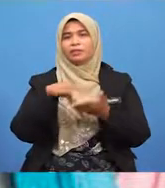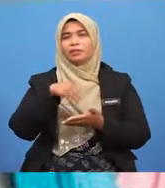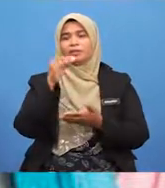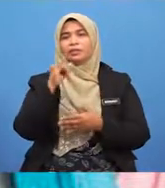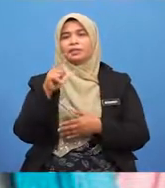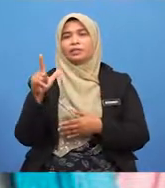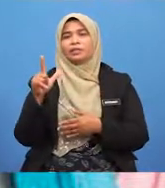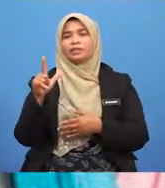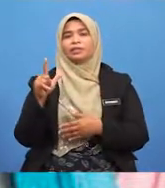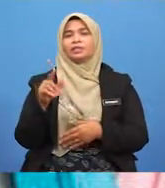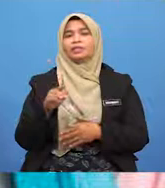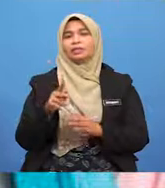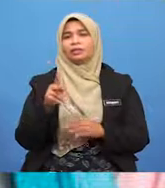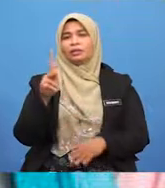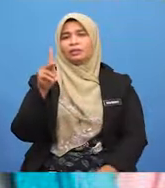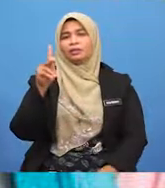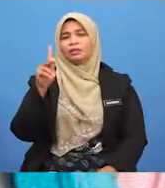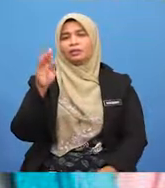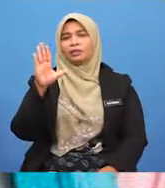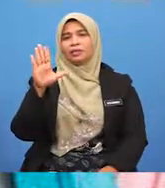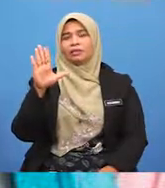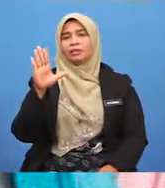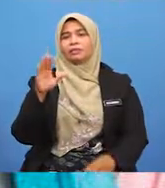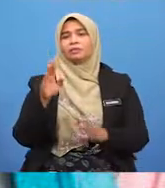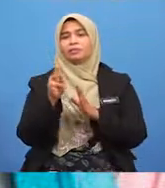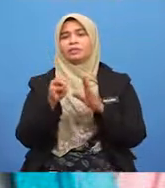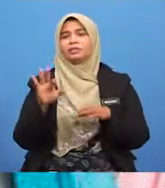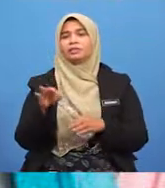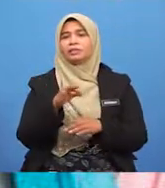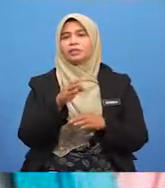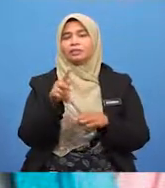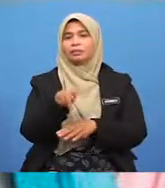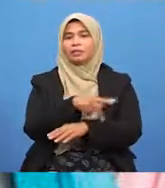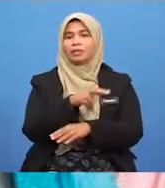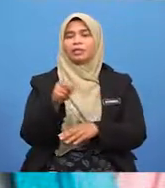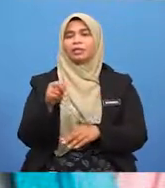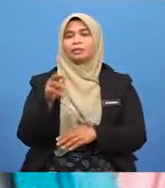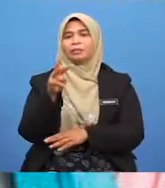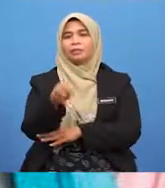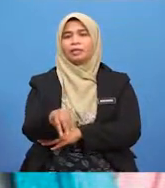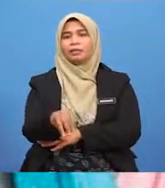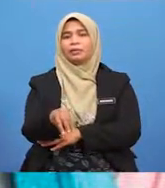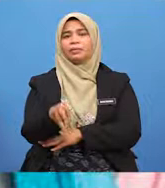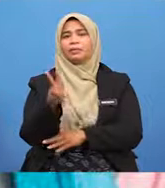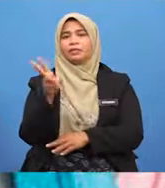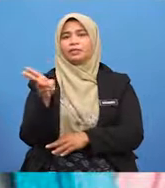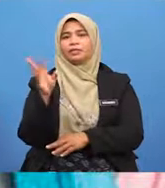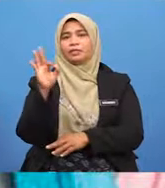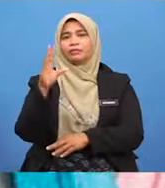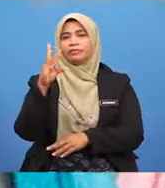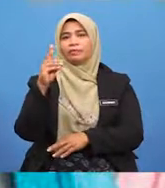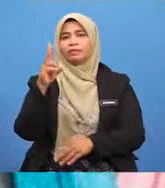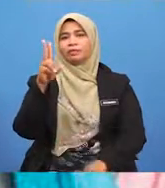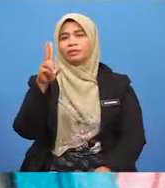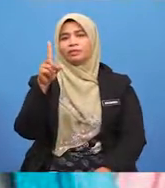ialah kopetensi 5 itu menjahit pakaian malam Hz FB 1032